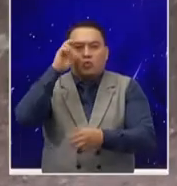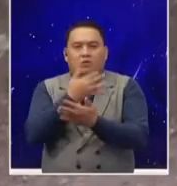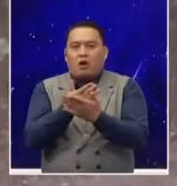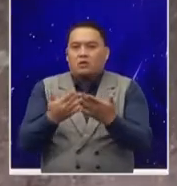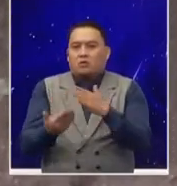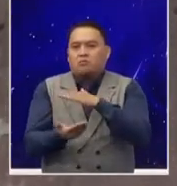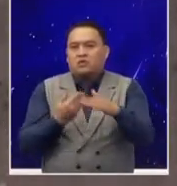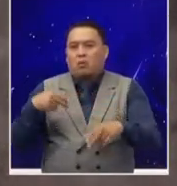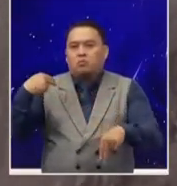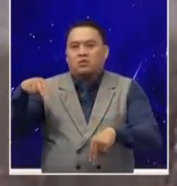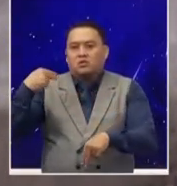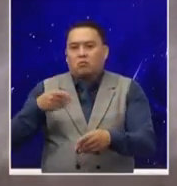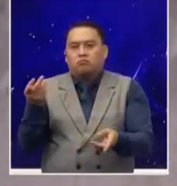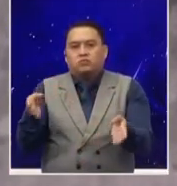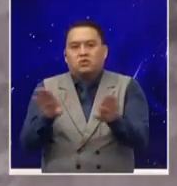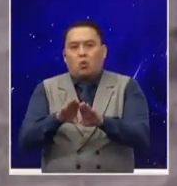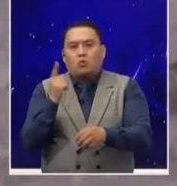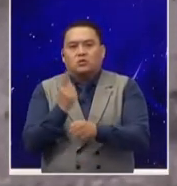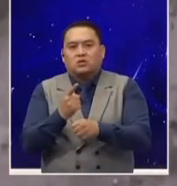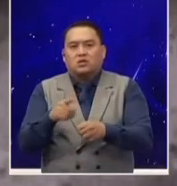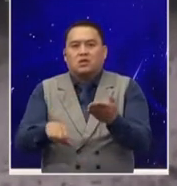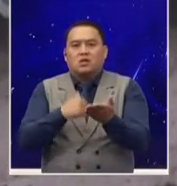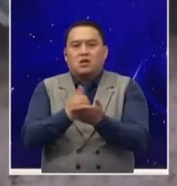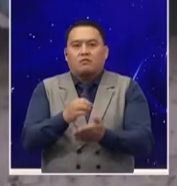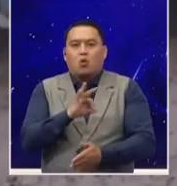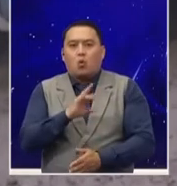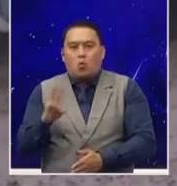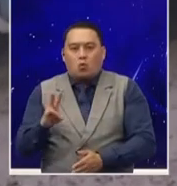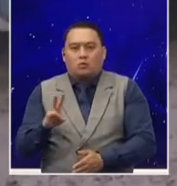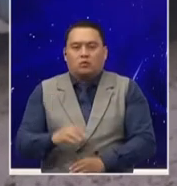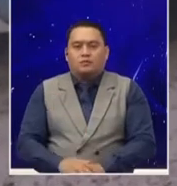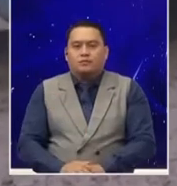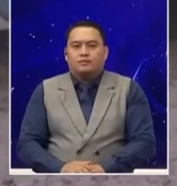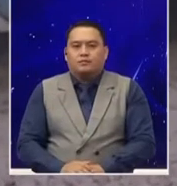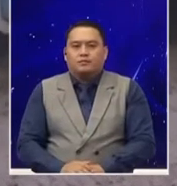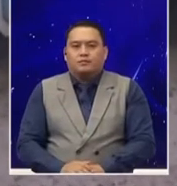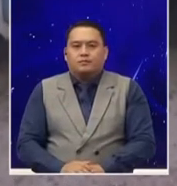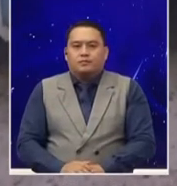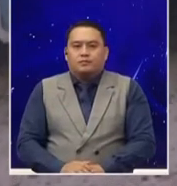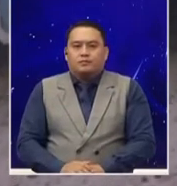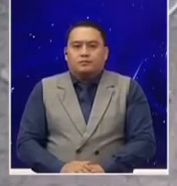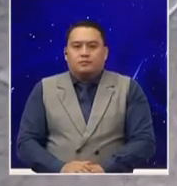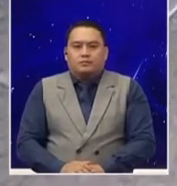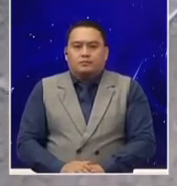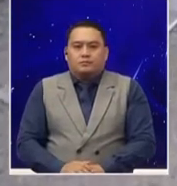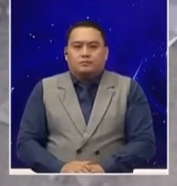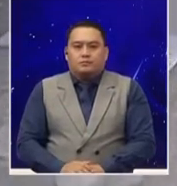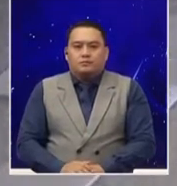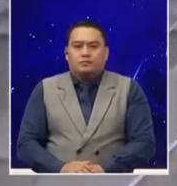намерении призвать президентов к прекращению огня заявил генеральный секретарь ООН Антонио Гутерреш.